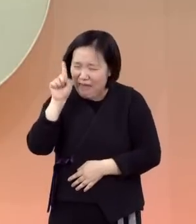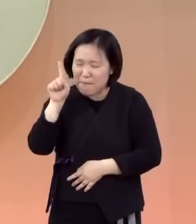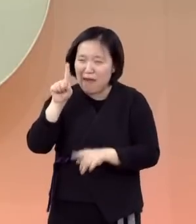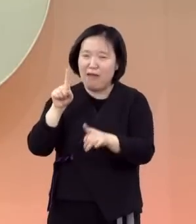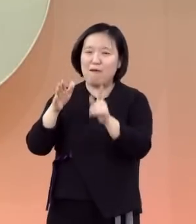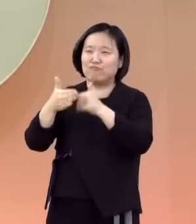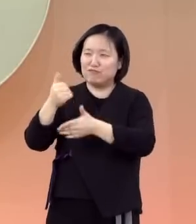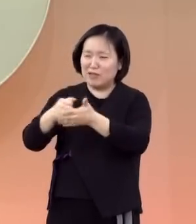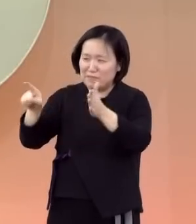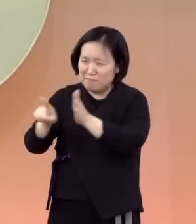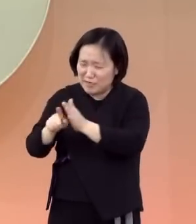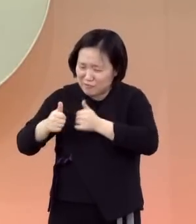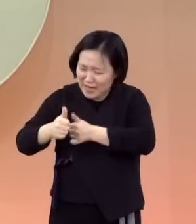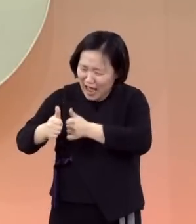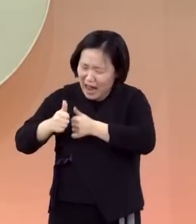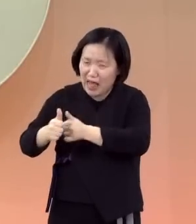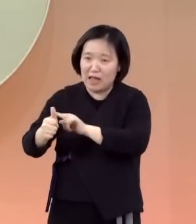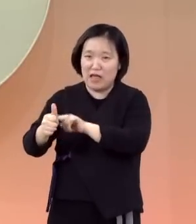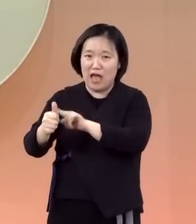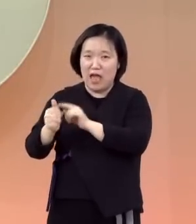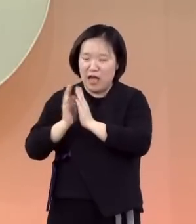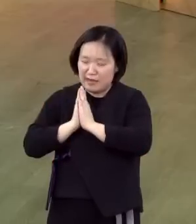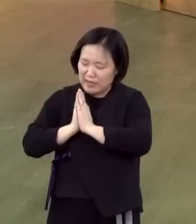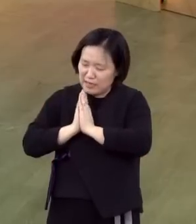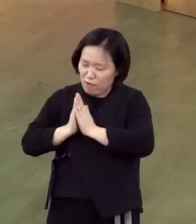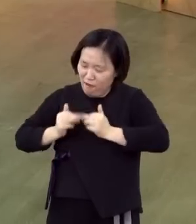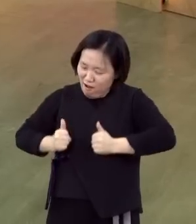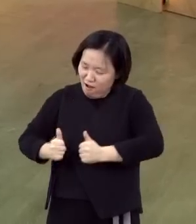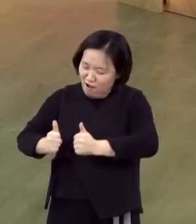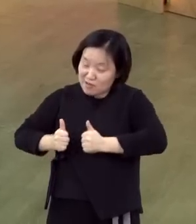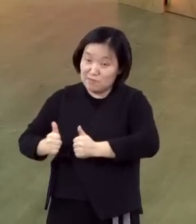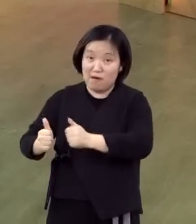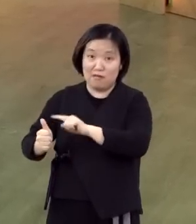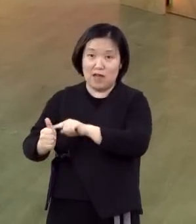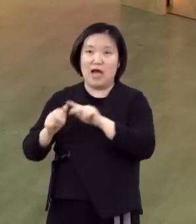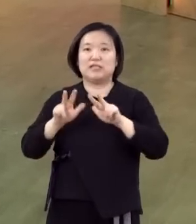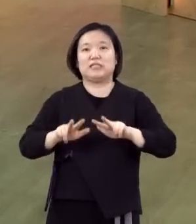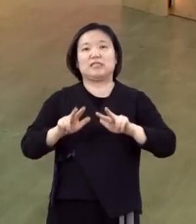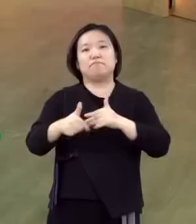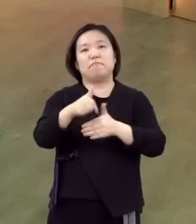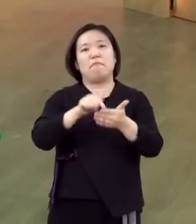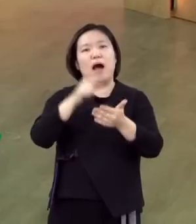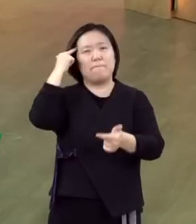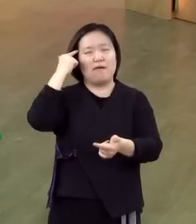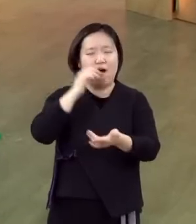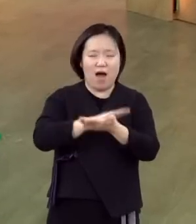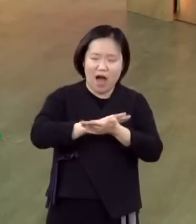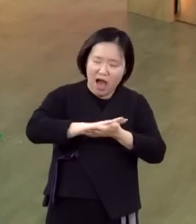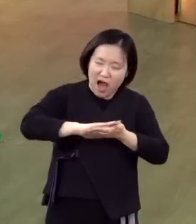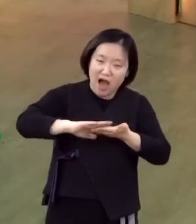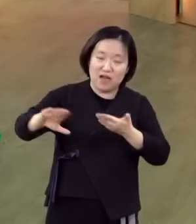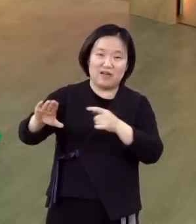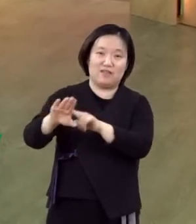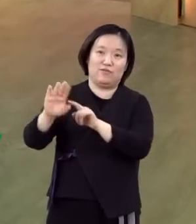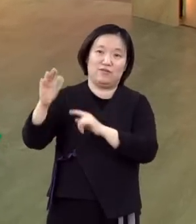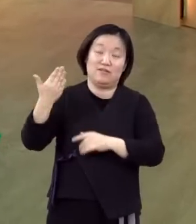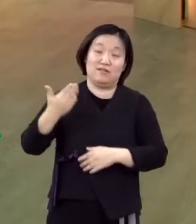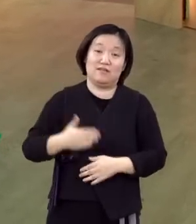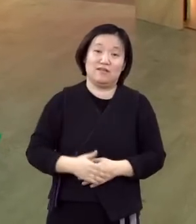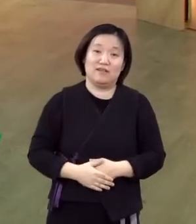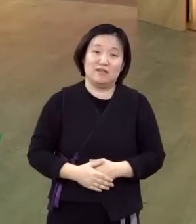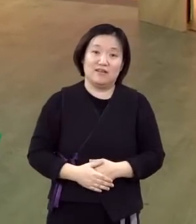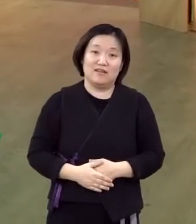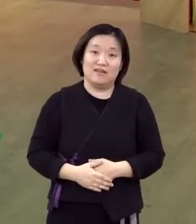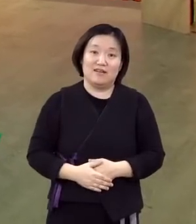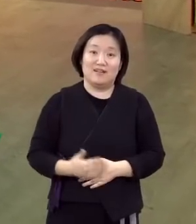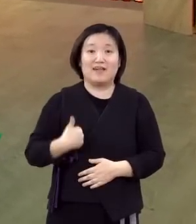부처님에대한믿음을가지고간절히기도한후에야비로소마음이 참평화로워졌습니다.”라고말했습니다.내마음은 진정으로평화